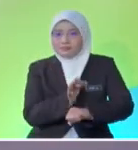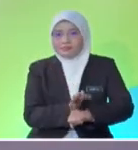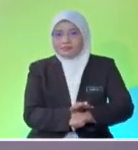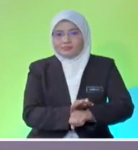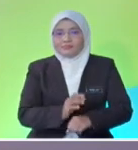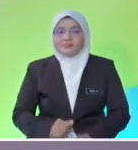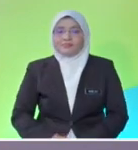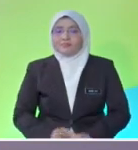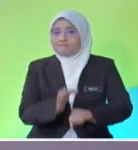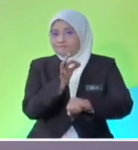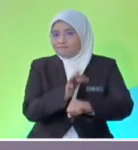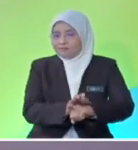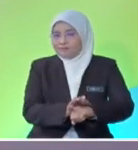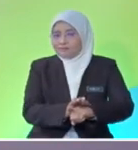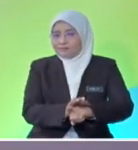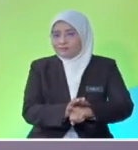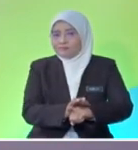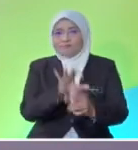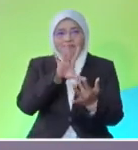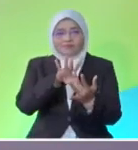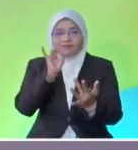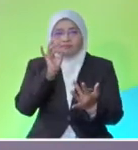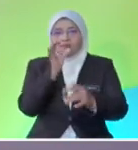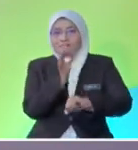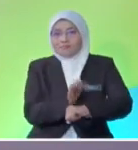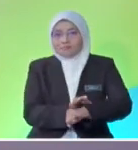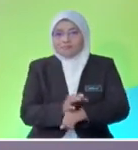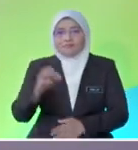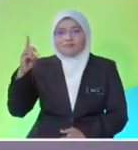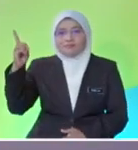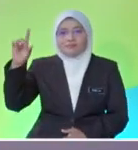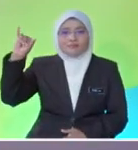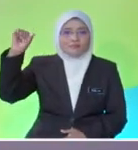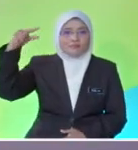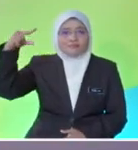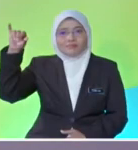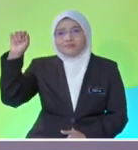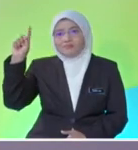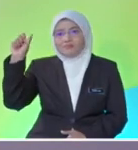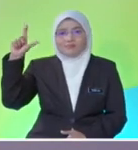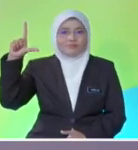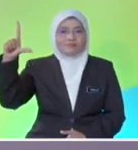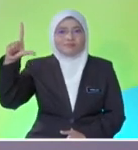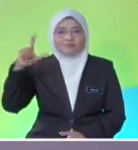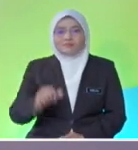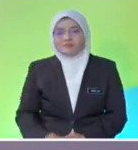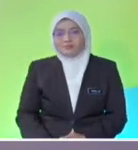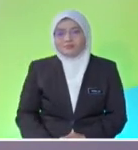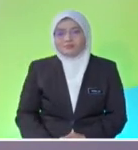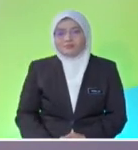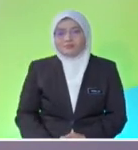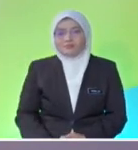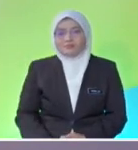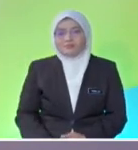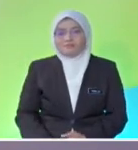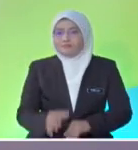ialah jam digital. Baik. Seperti yang Nisa tahu, kita biasa menggunakan jam digital analog, jam analog